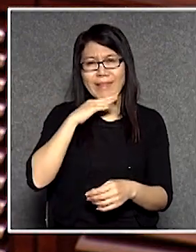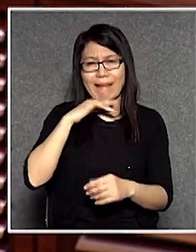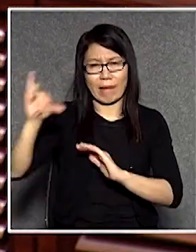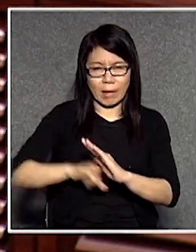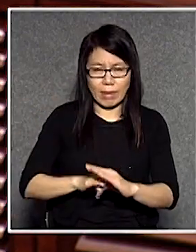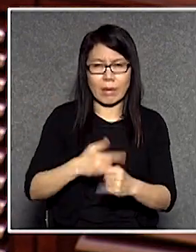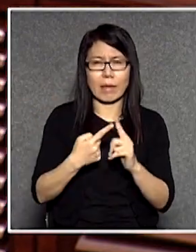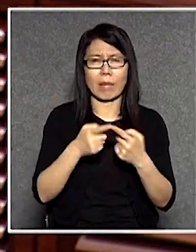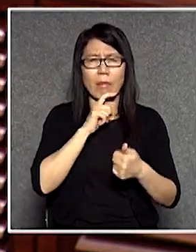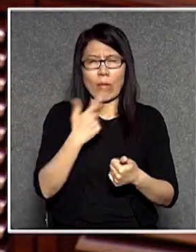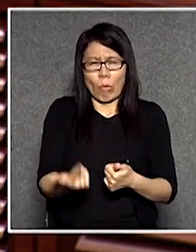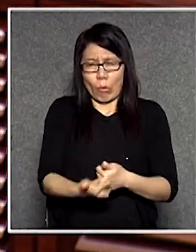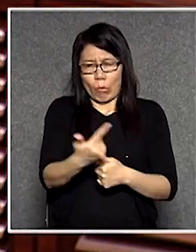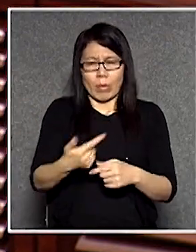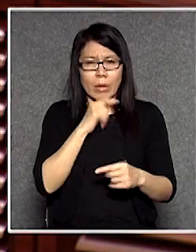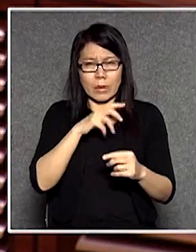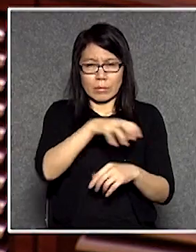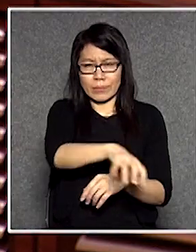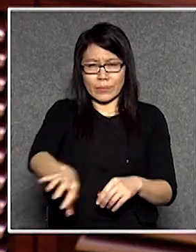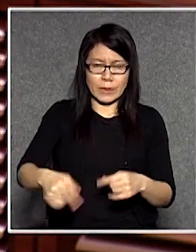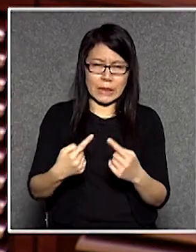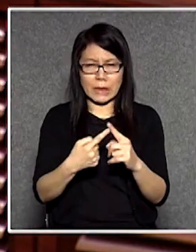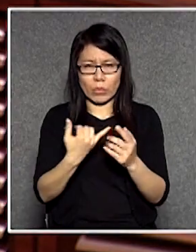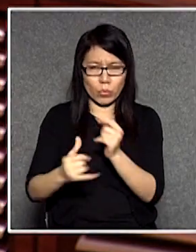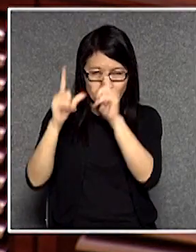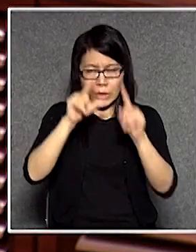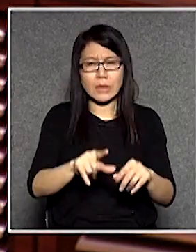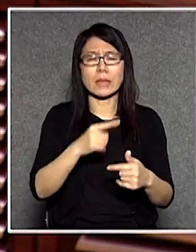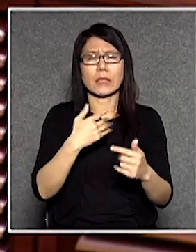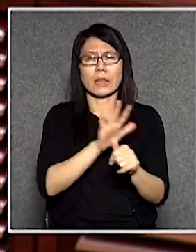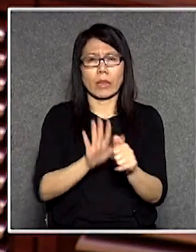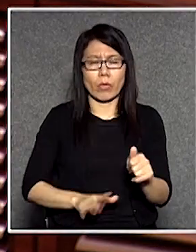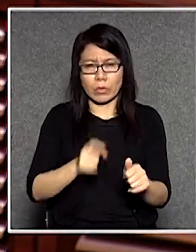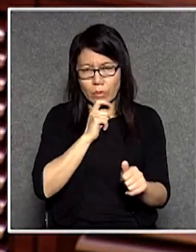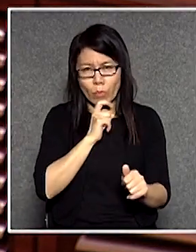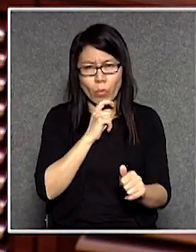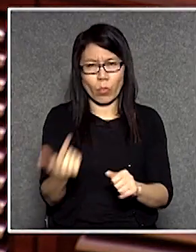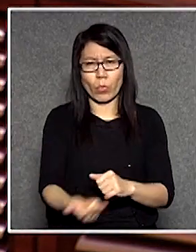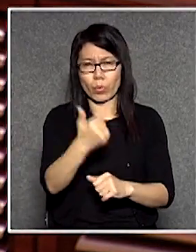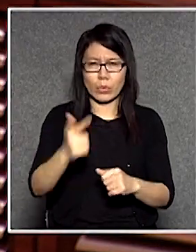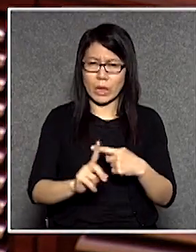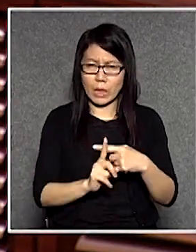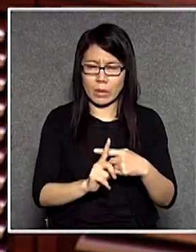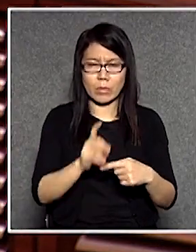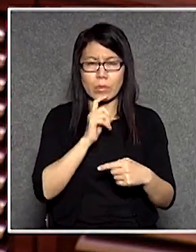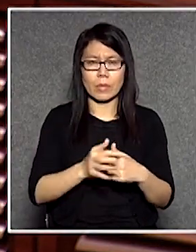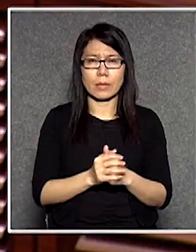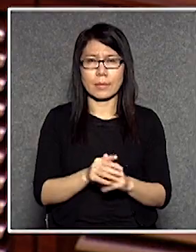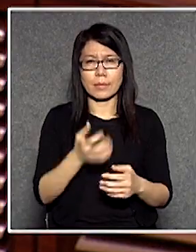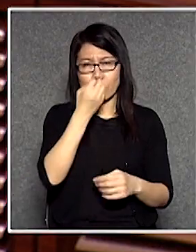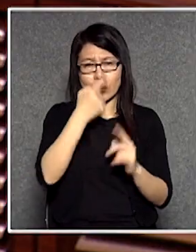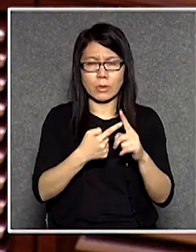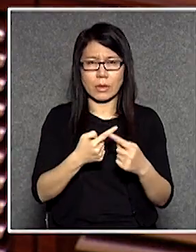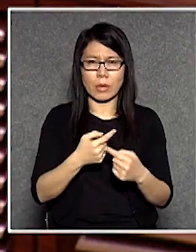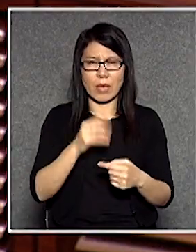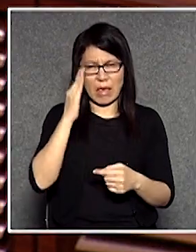干擾了我們很多地區的市民日常生活，亦都帶來不少治安問題。市民而不